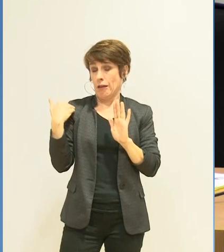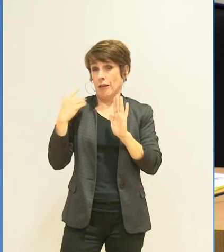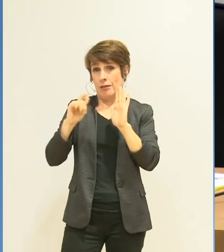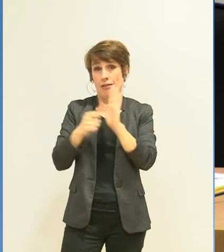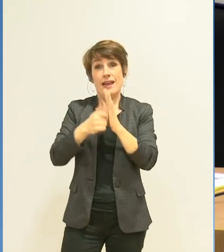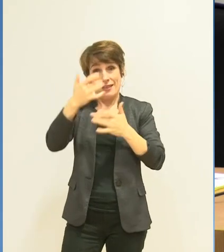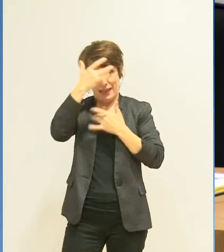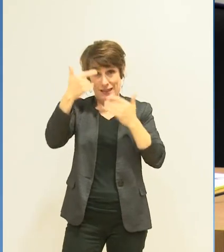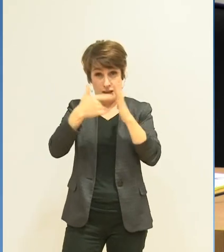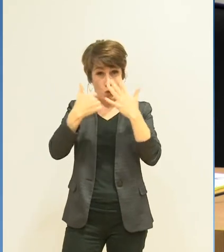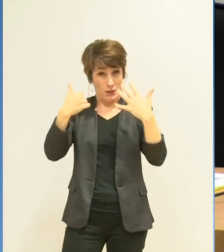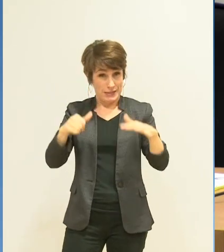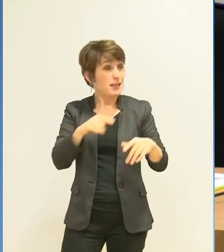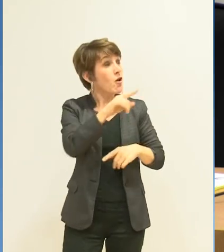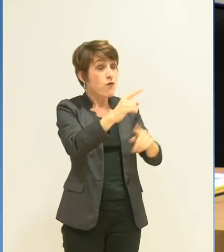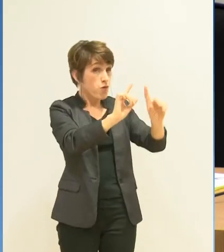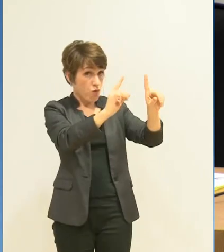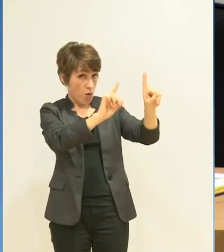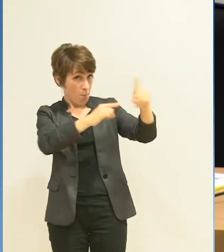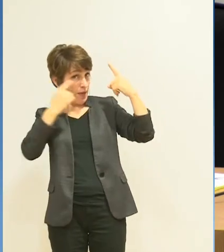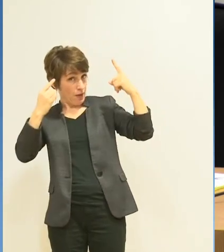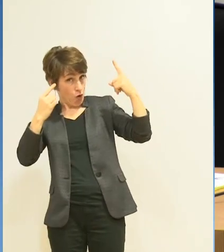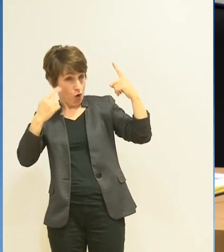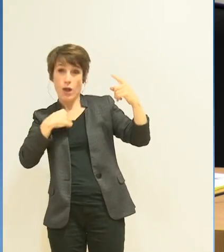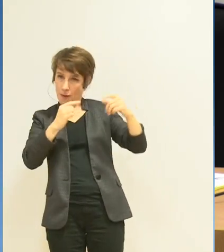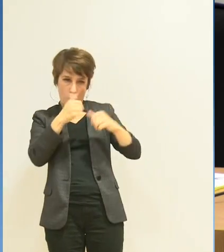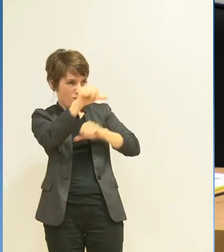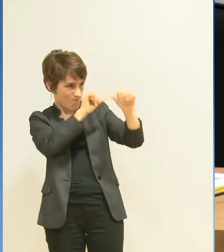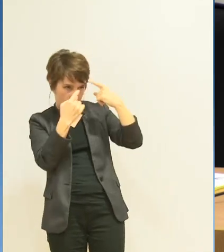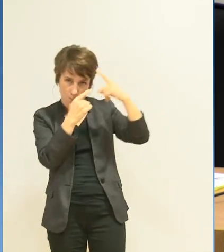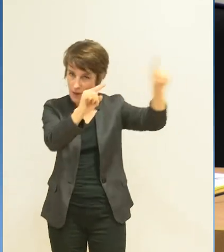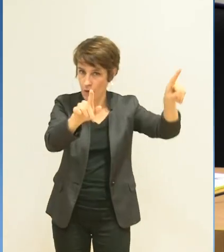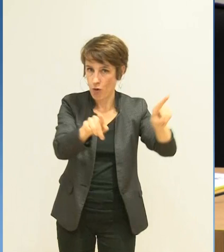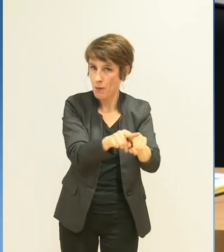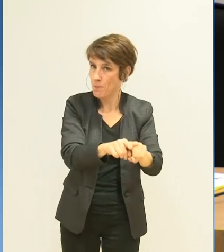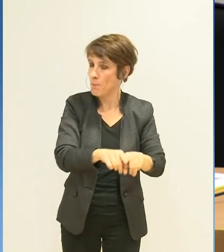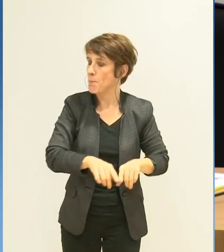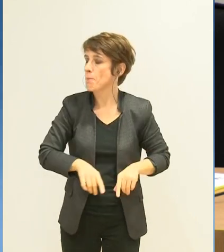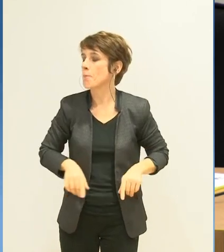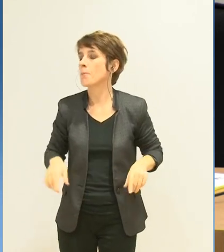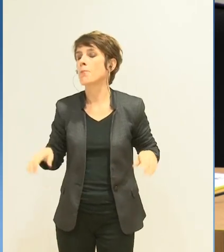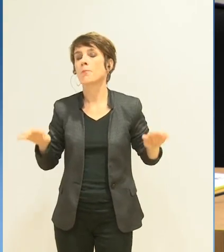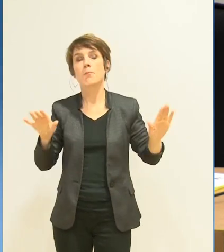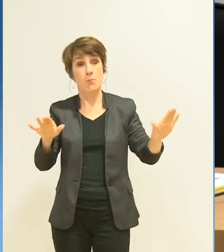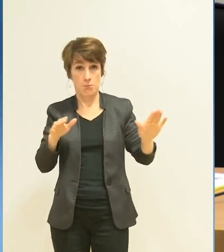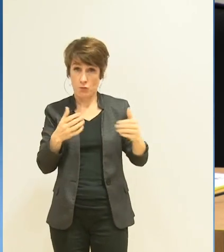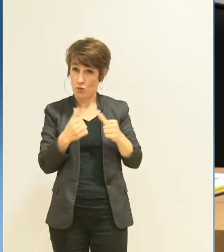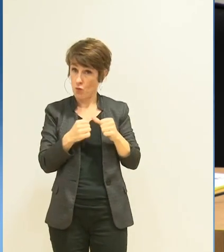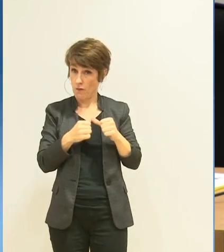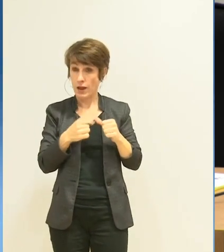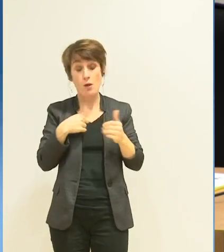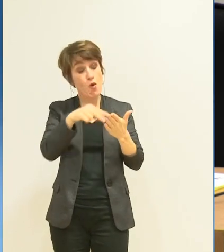ce que j'ai dit et que je conteste ce que vous dites je vais donner lecture